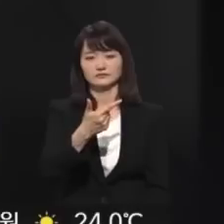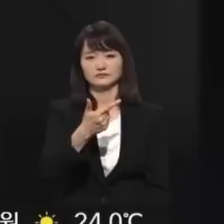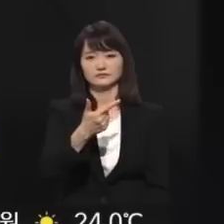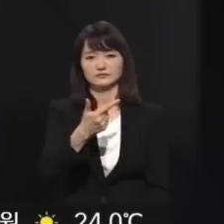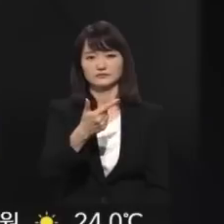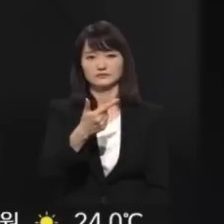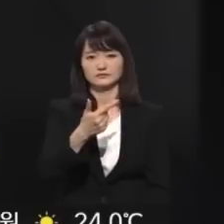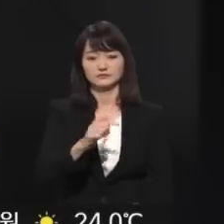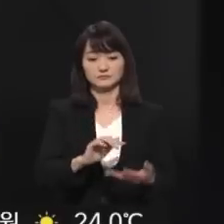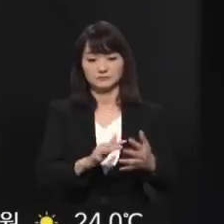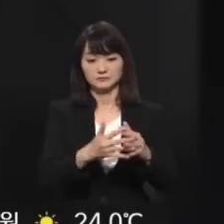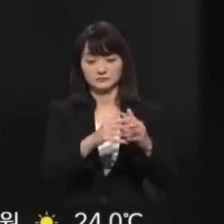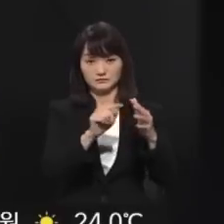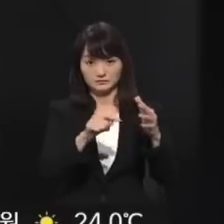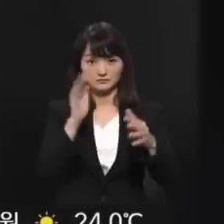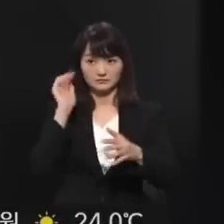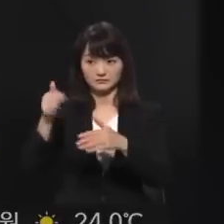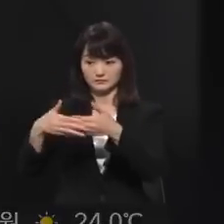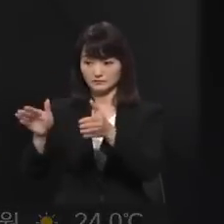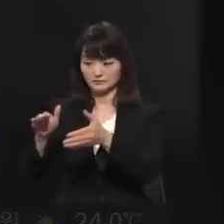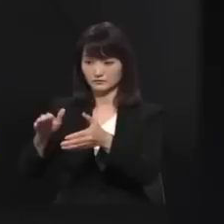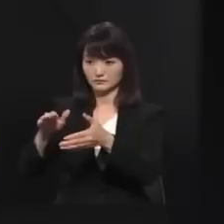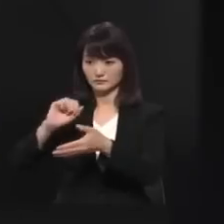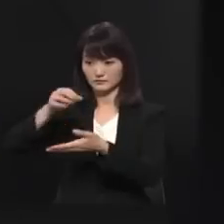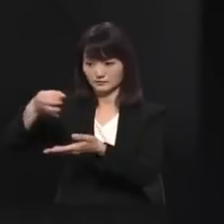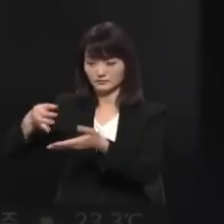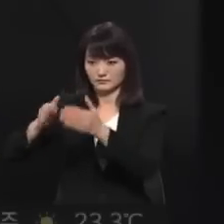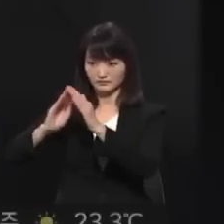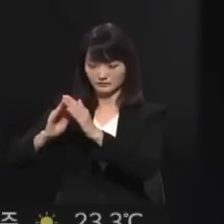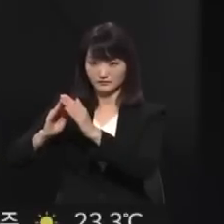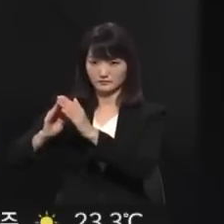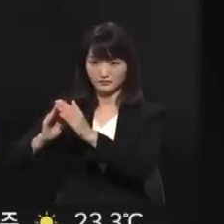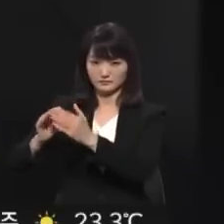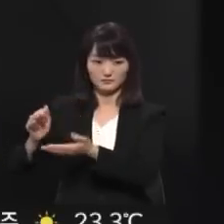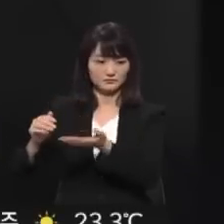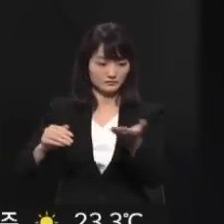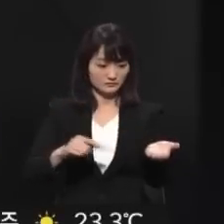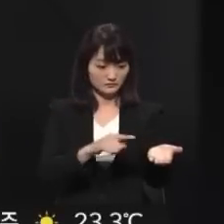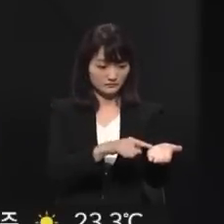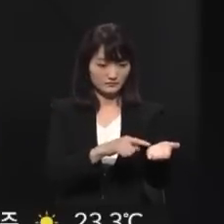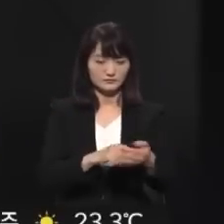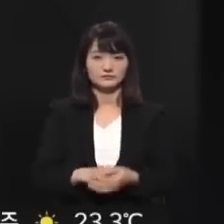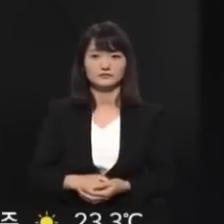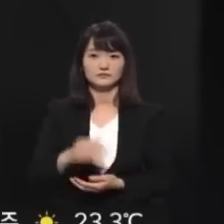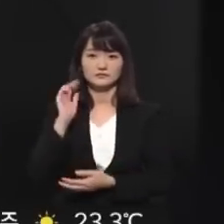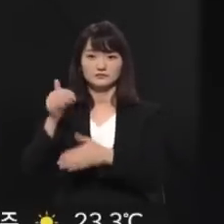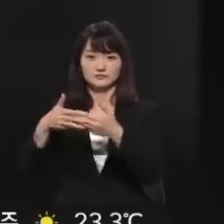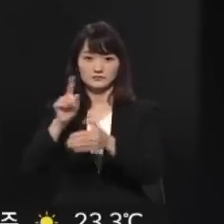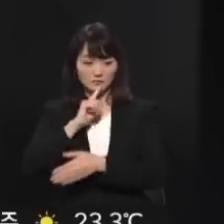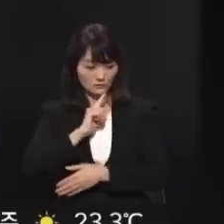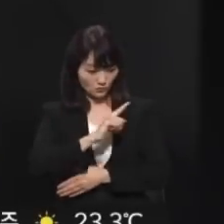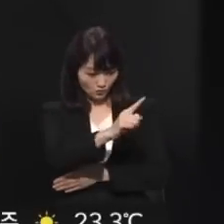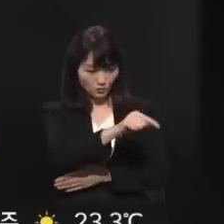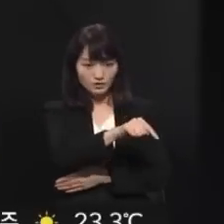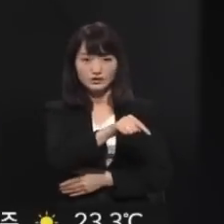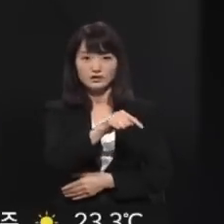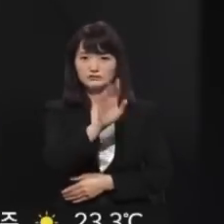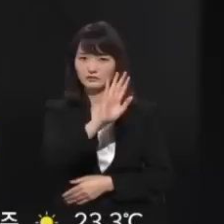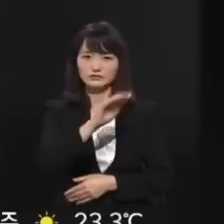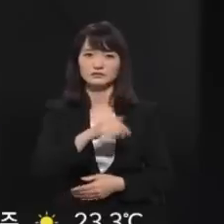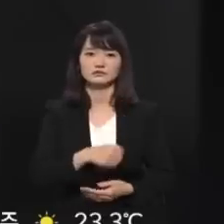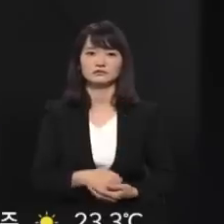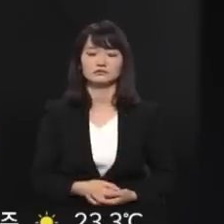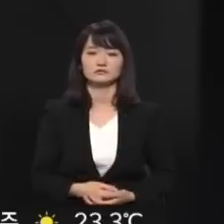대통령 신에서 책장에서 넣은 거 거든요 근데 얘는 당연히 대통령 행실에서 이런 내용들을 복을 해줘야 되는데 복을 안 했을 거라 구요